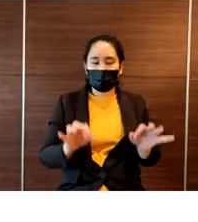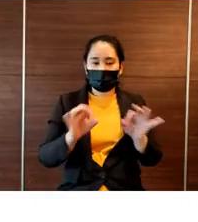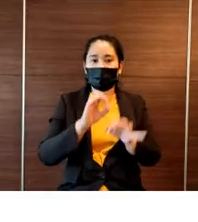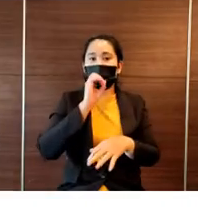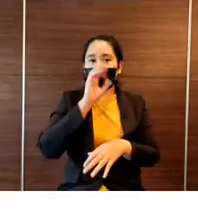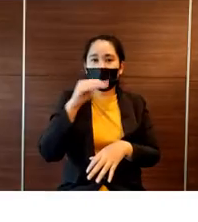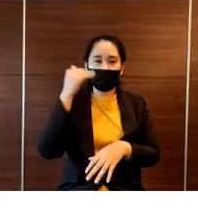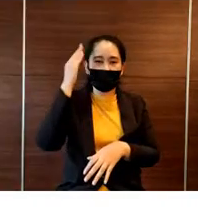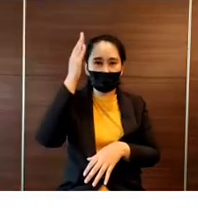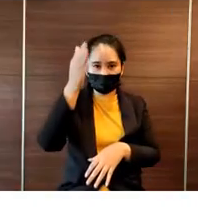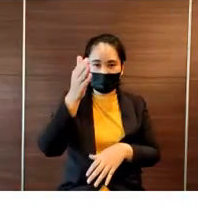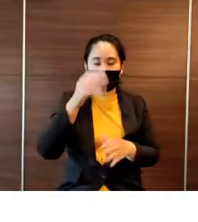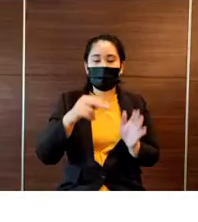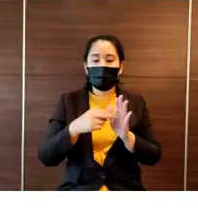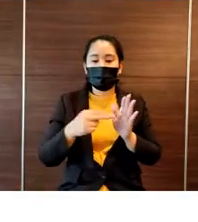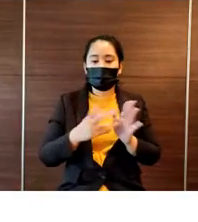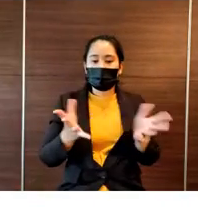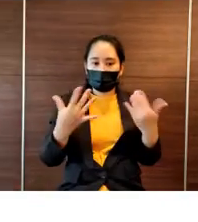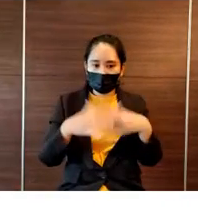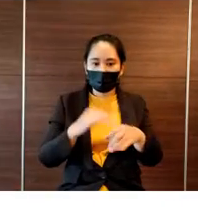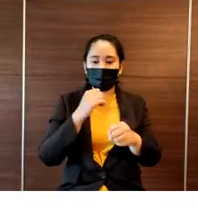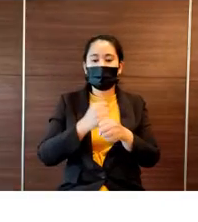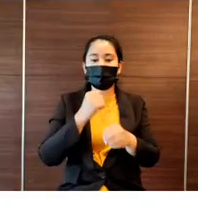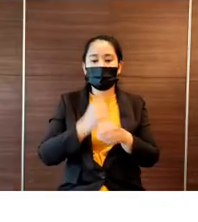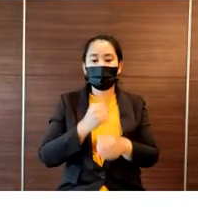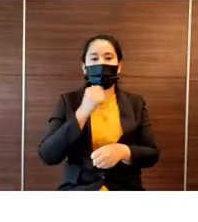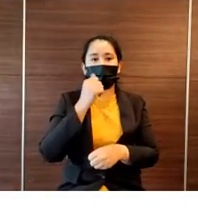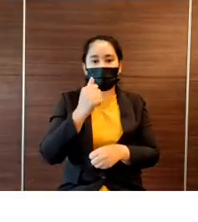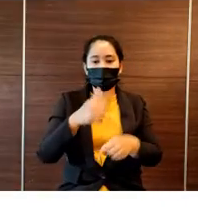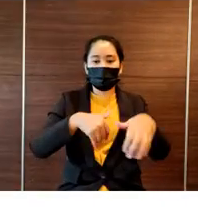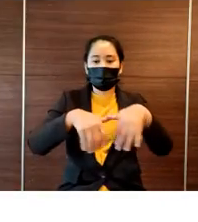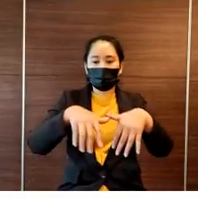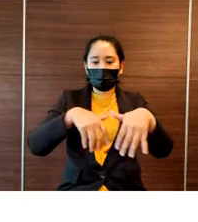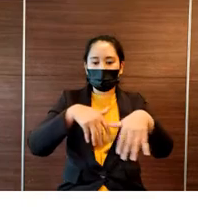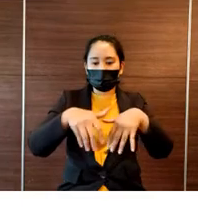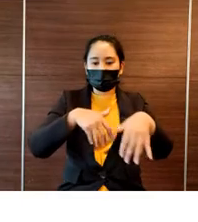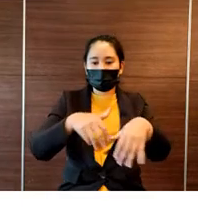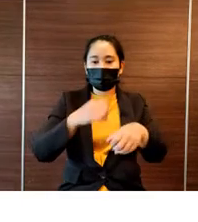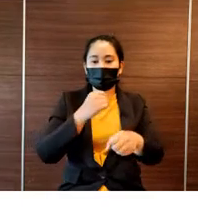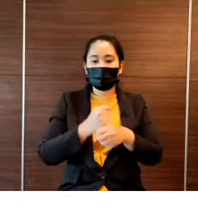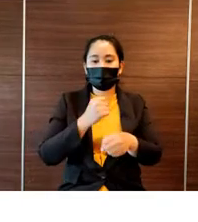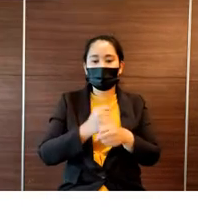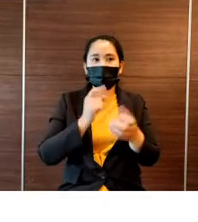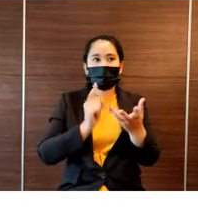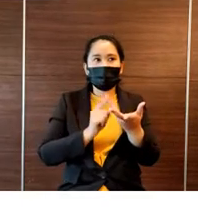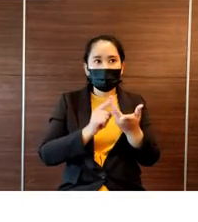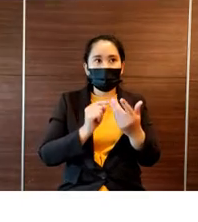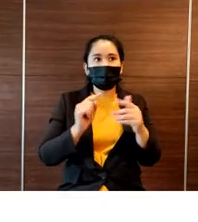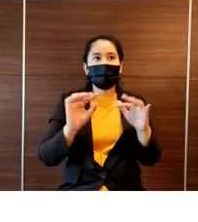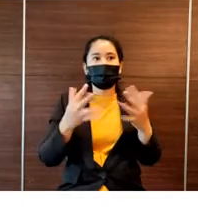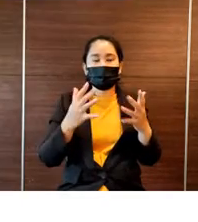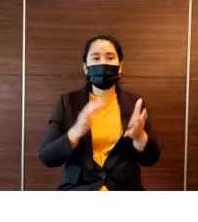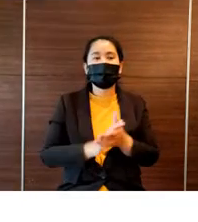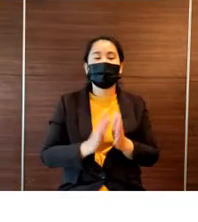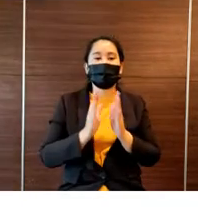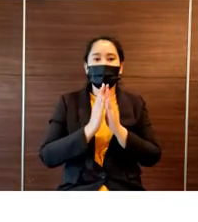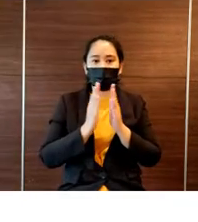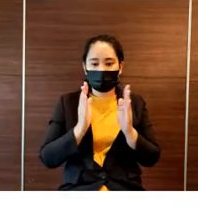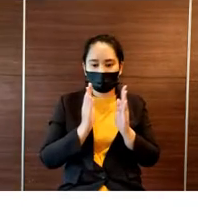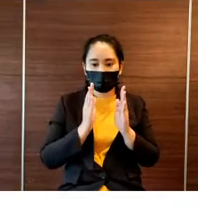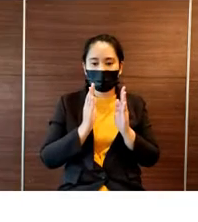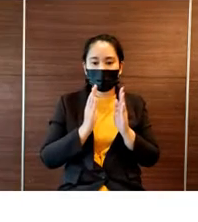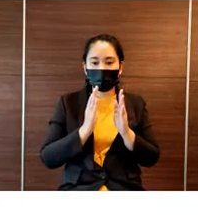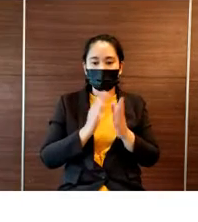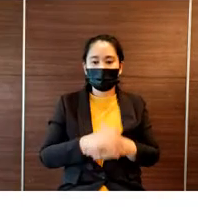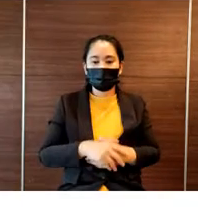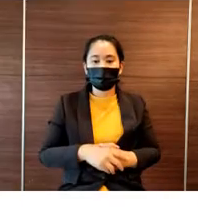ต่อไปเนี้ยเรากลับมาทำงานร่วมกันเพราะว่าจะทำดีกับชุมชนนี้ไปแบบไม่นับจำนวนวันเลยครับ ค่ะขอบคุณมากค่ะข